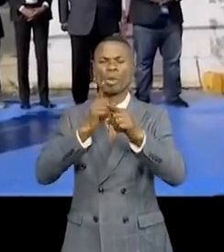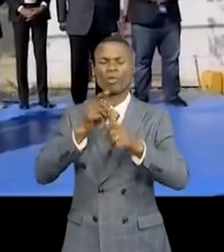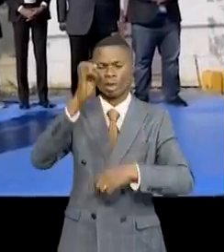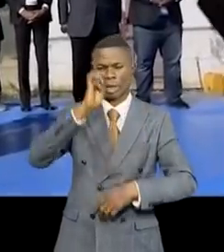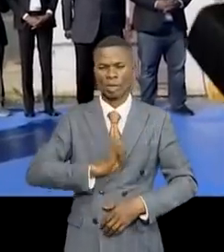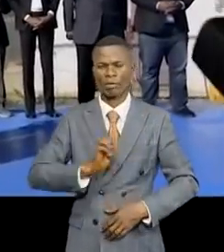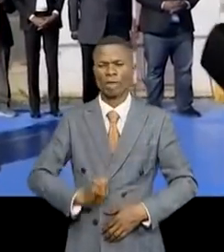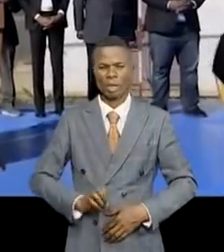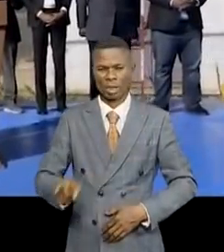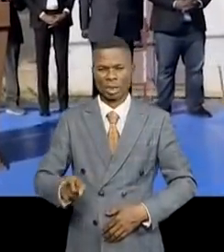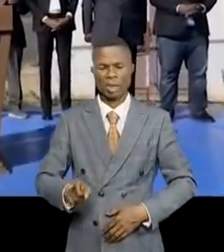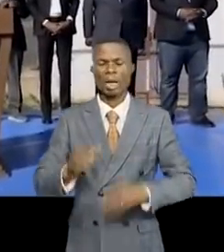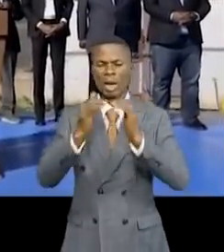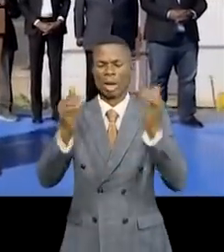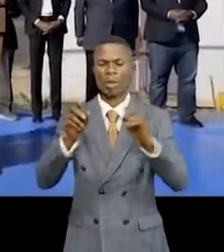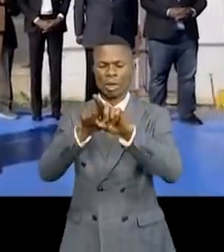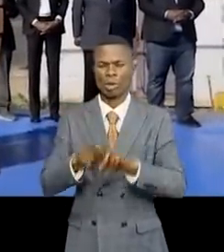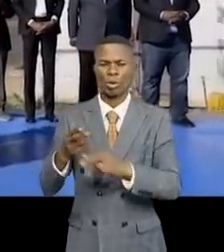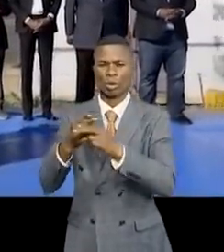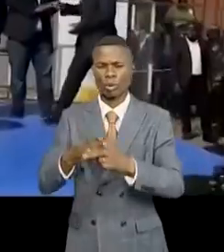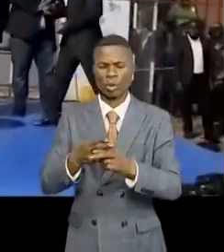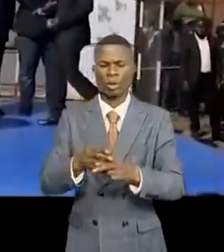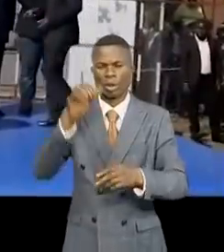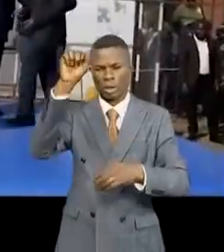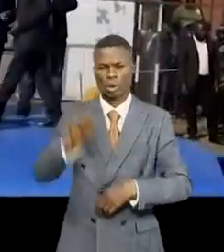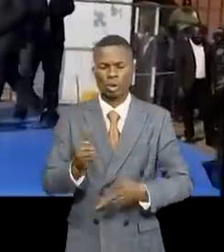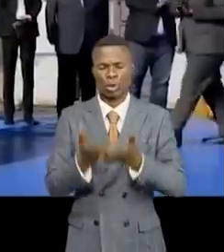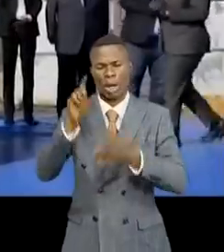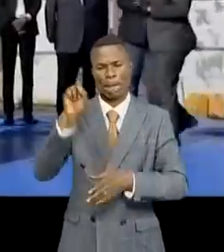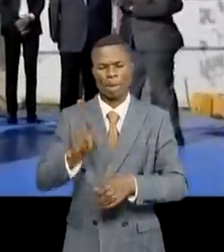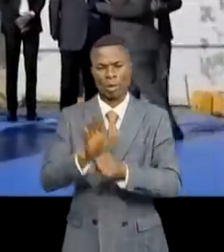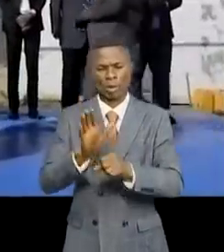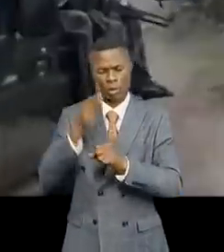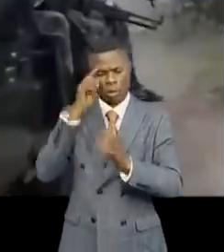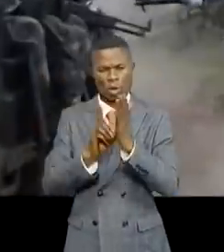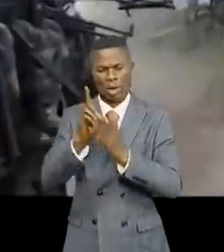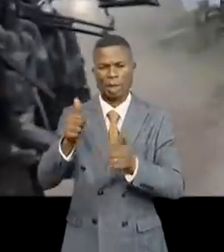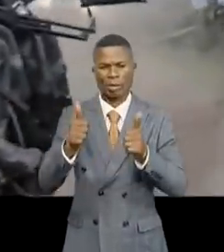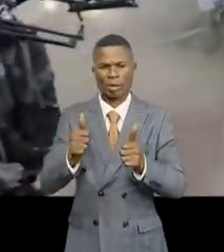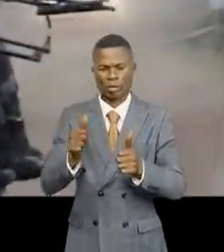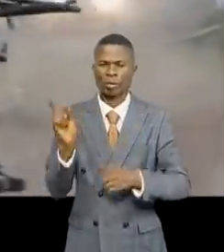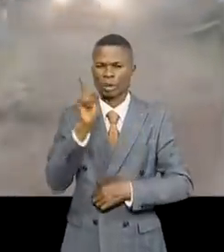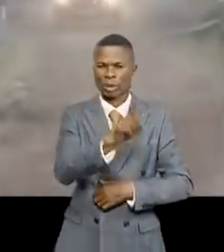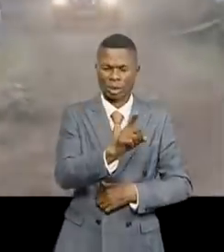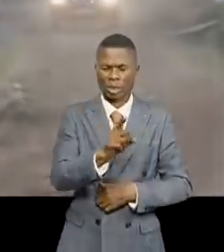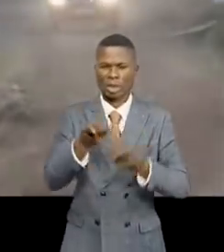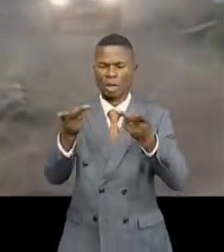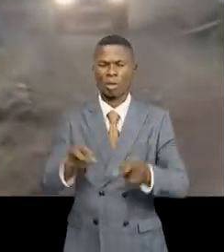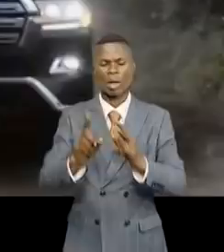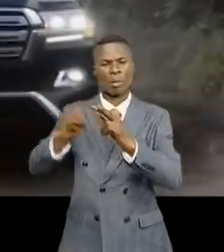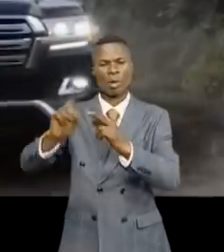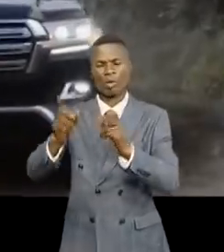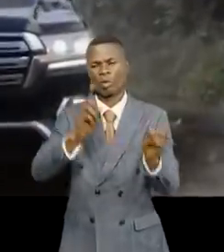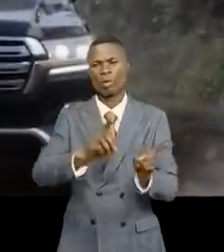Tshisekedi Tshilombo, sur la paix et la sécurité dont le Sud Kivu a besoin pour son développement. Direction les sites des déplacés d'Adi